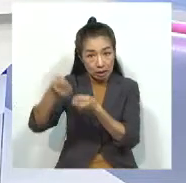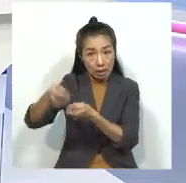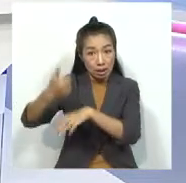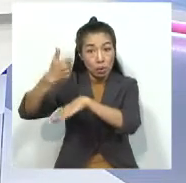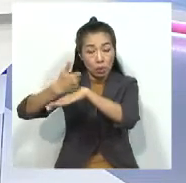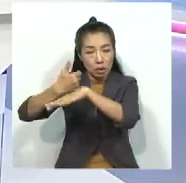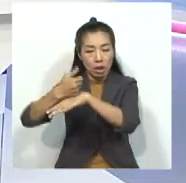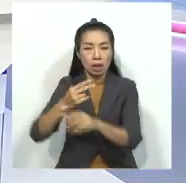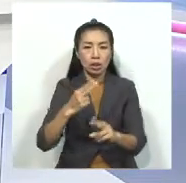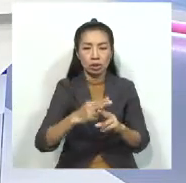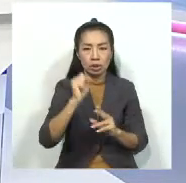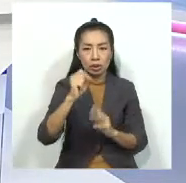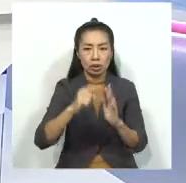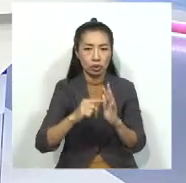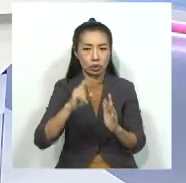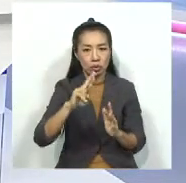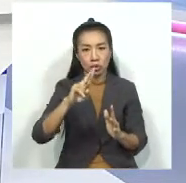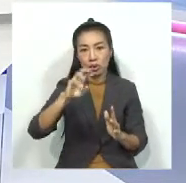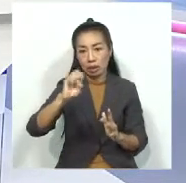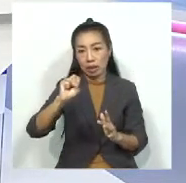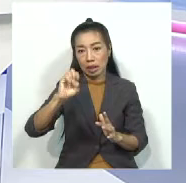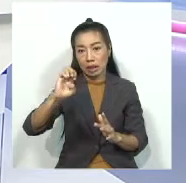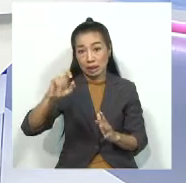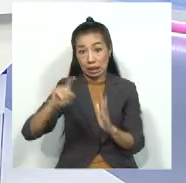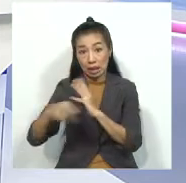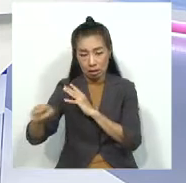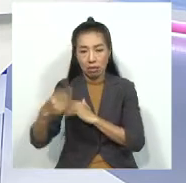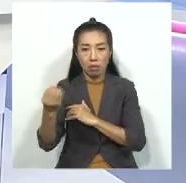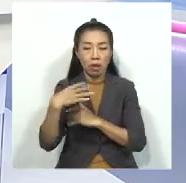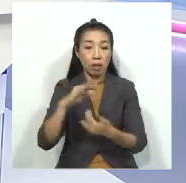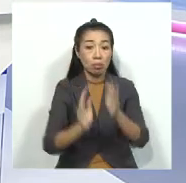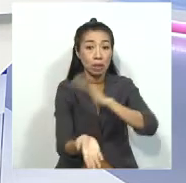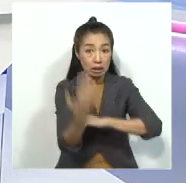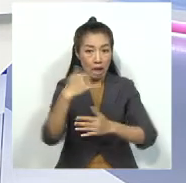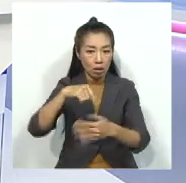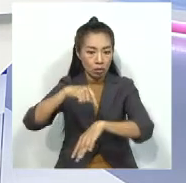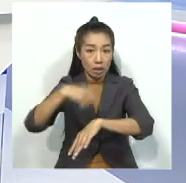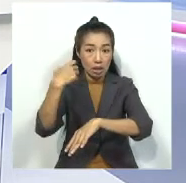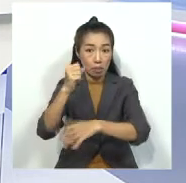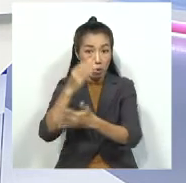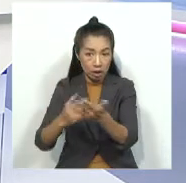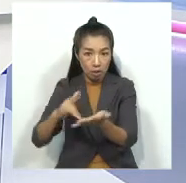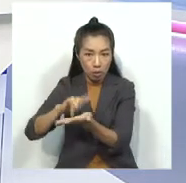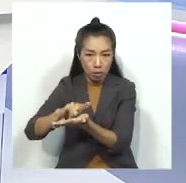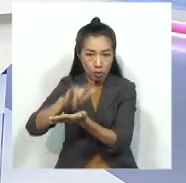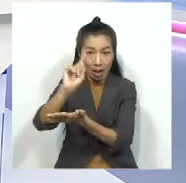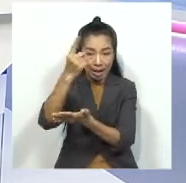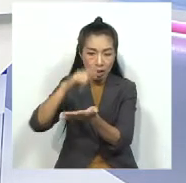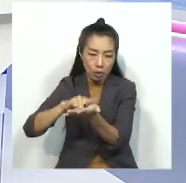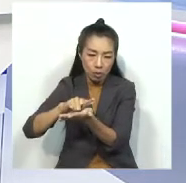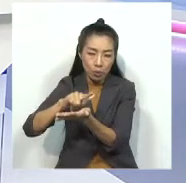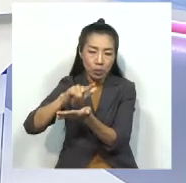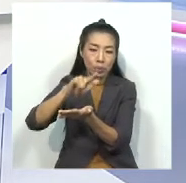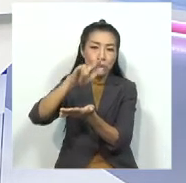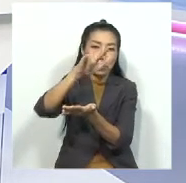ตรนะคะคุณสุรศรีกิตติมนทนเมื่อเช้า10โมงครึ่งเนี่ยเครื่องบินขึ้นไปแล้วเป็นคาซ่านะคะขึ้นไป